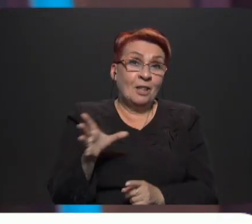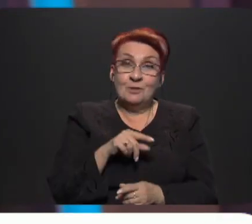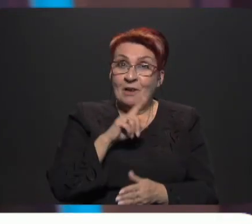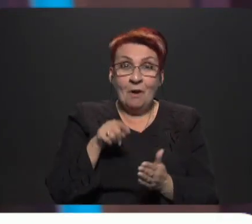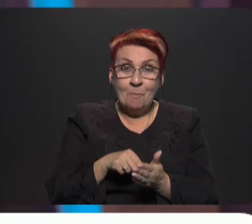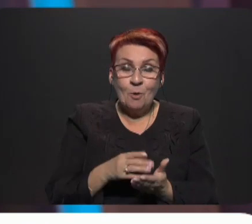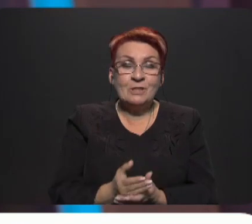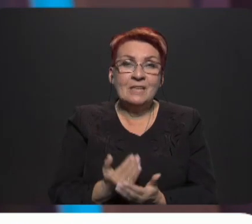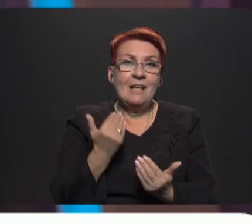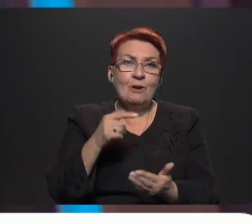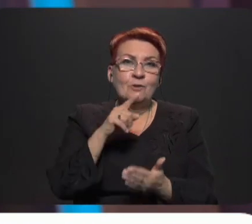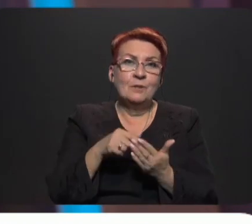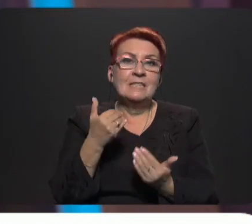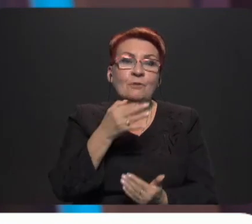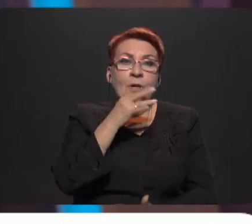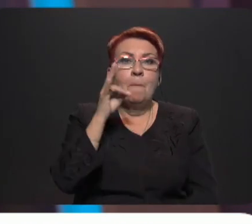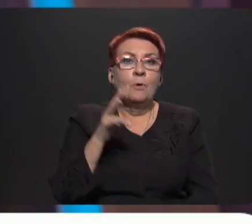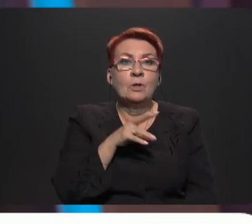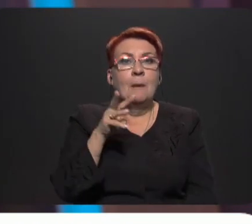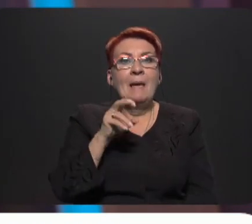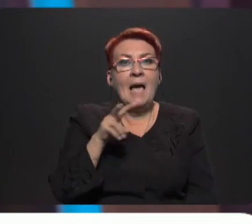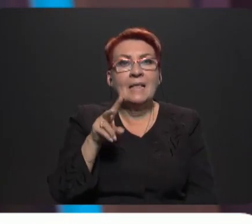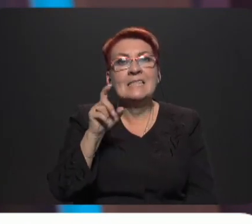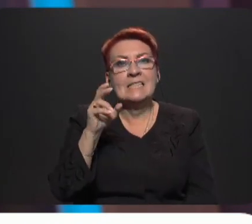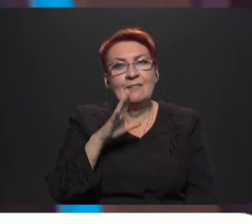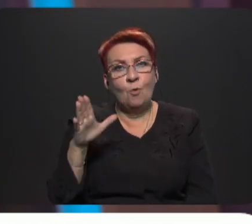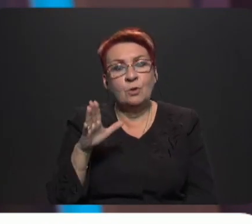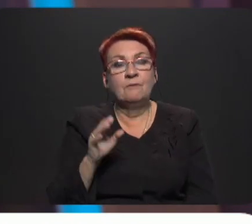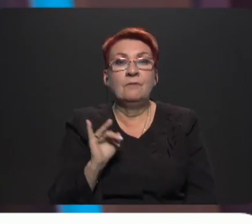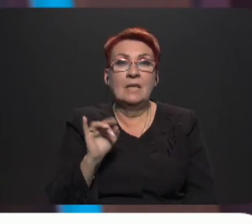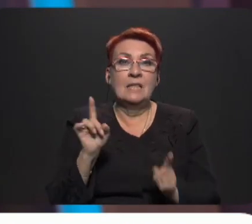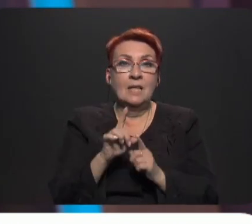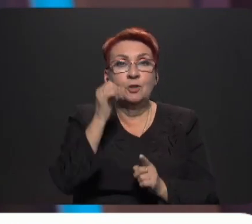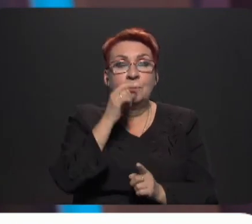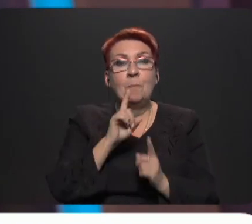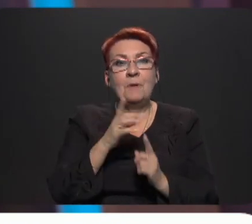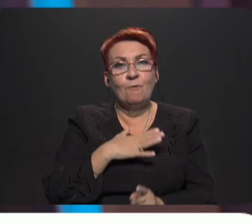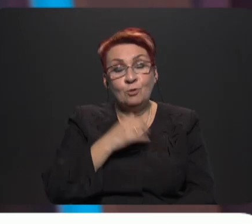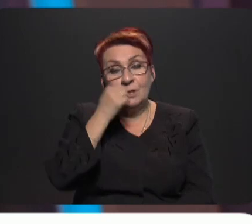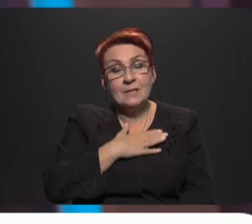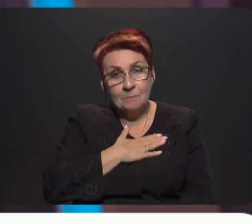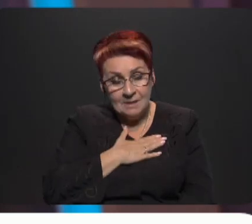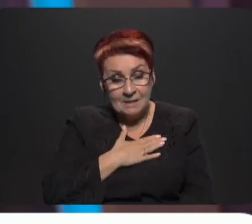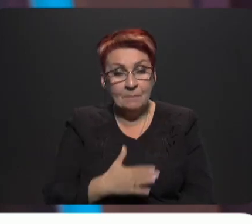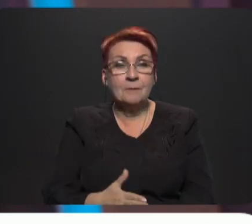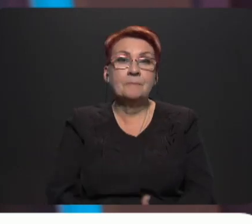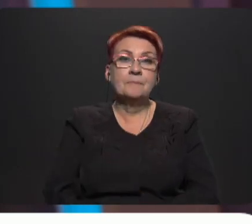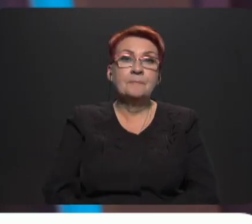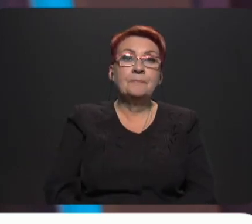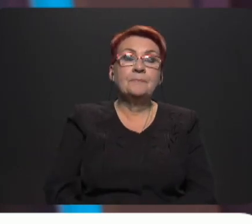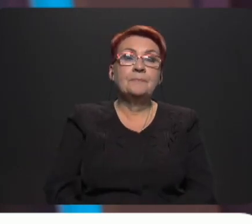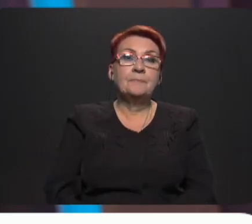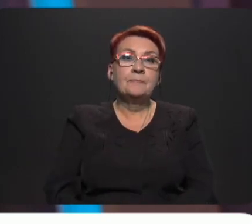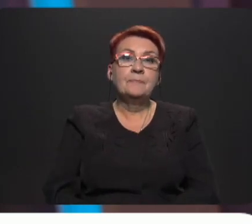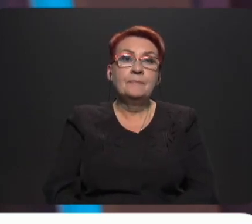Напомню, что на ваши вопросы сегодня отвечал протоиерей Михаил Зазвонов. Я также хочу поблагодарить нашего сурдопереводчика Неля Пряничникова. Также